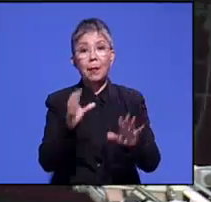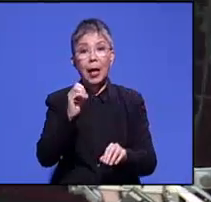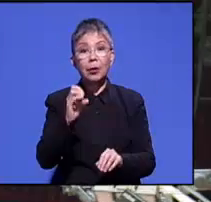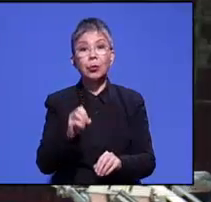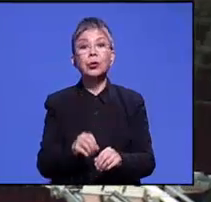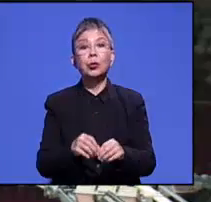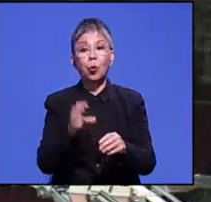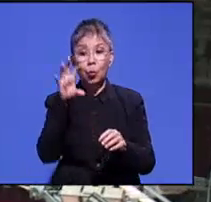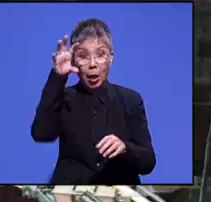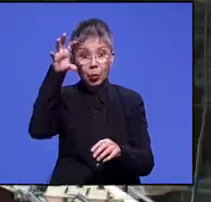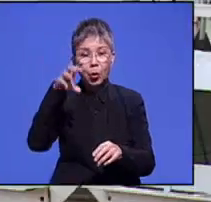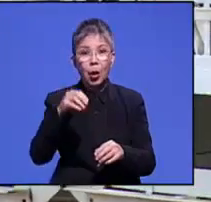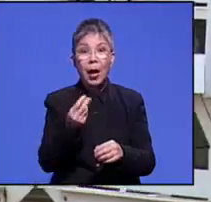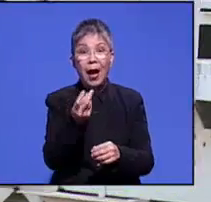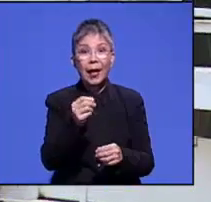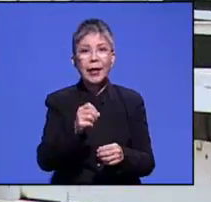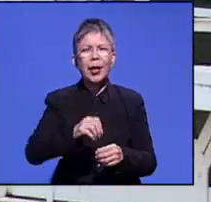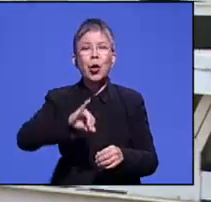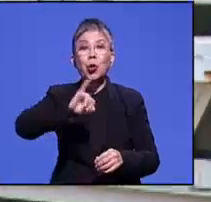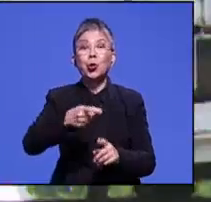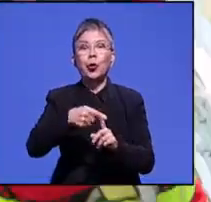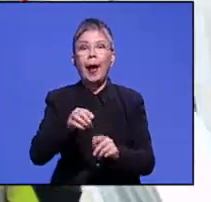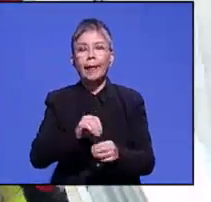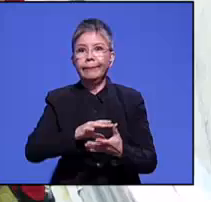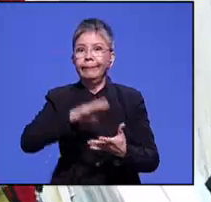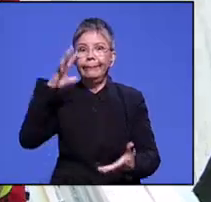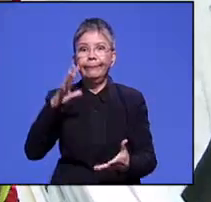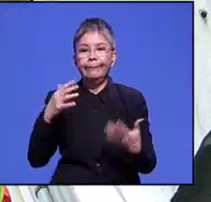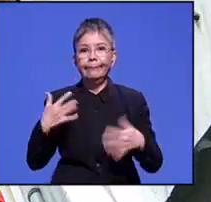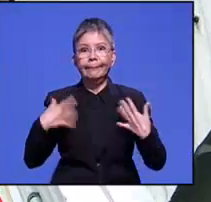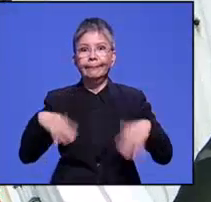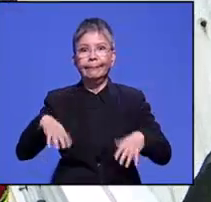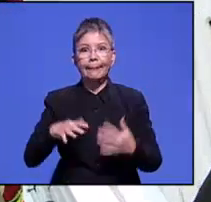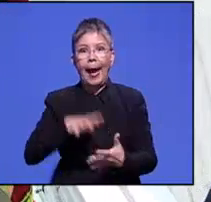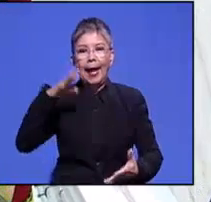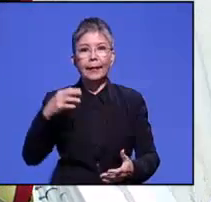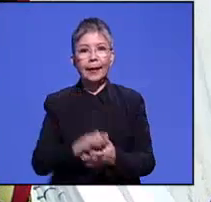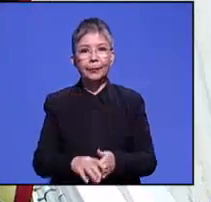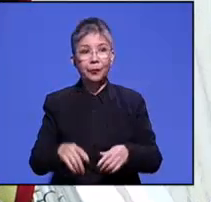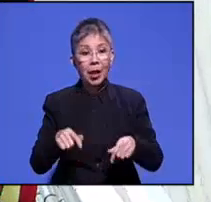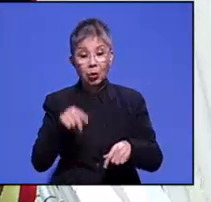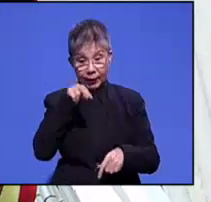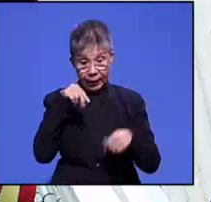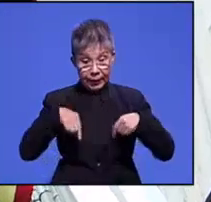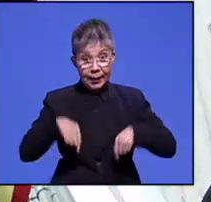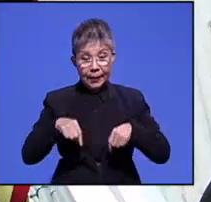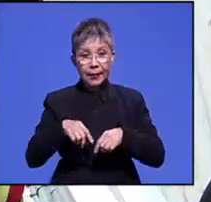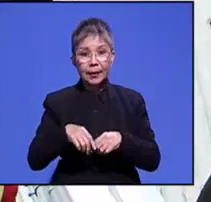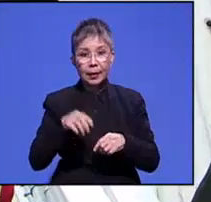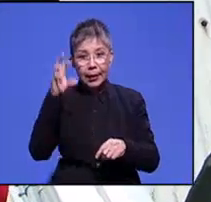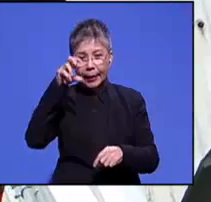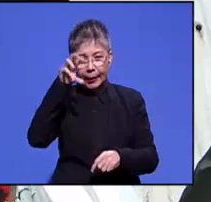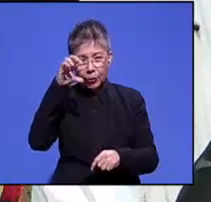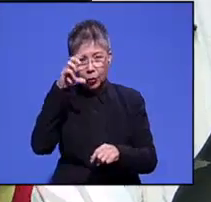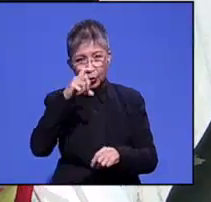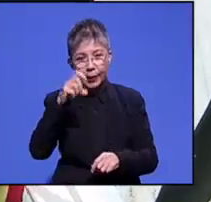satuan mencapai ratusan juta rupiah kalau disini agak susah untuk ngecek di bagian lampunya karena